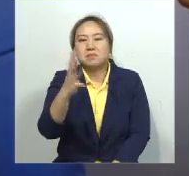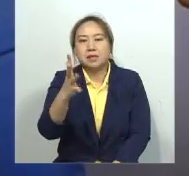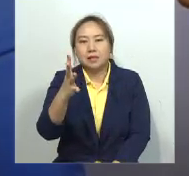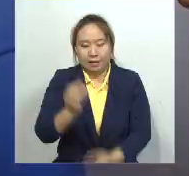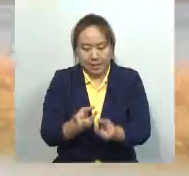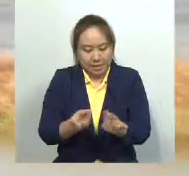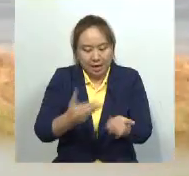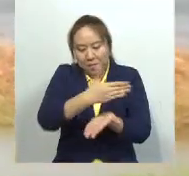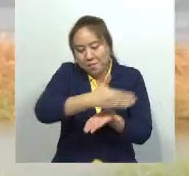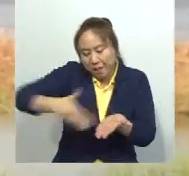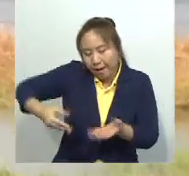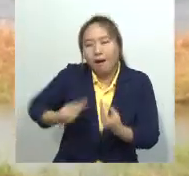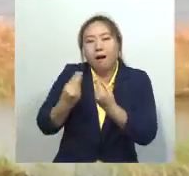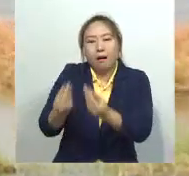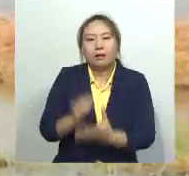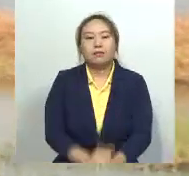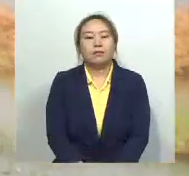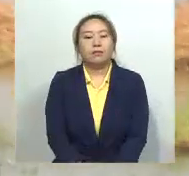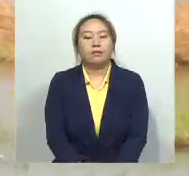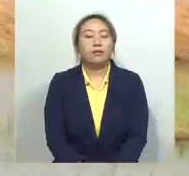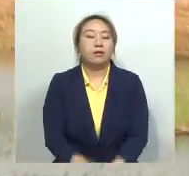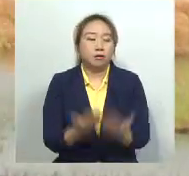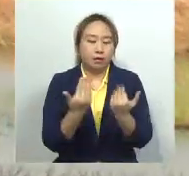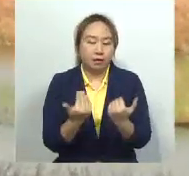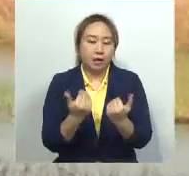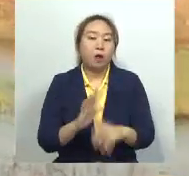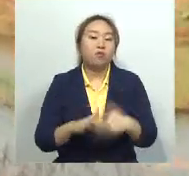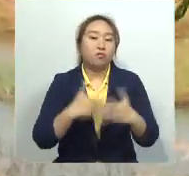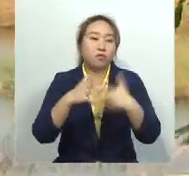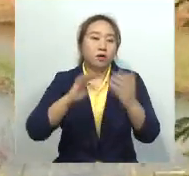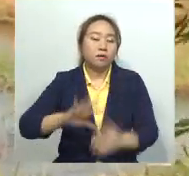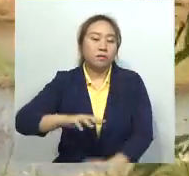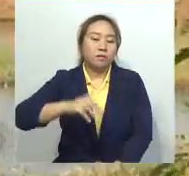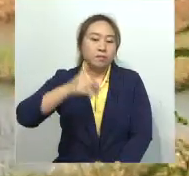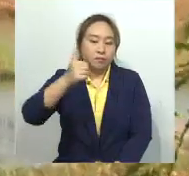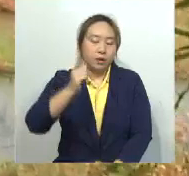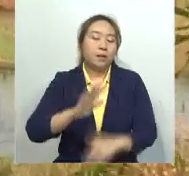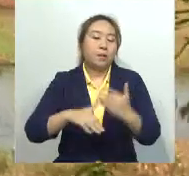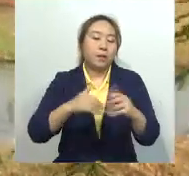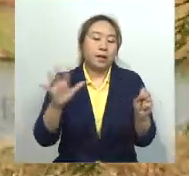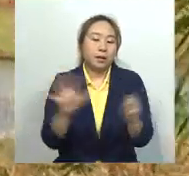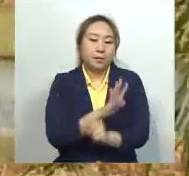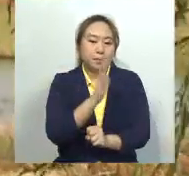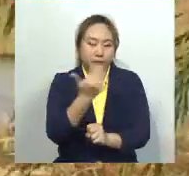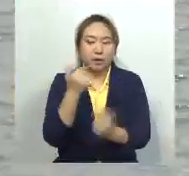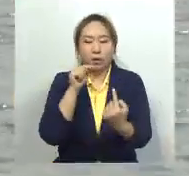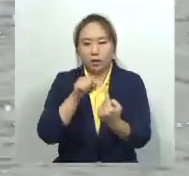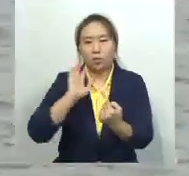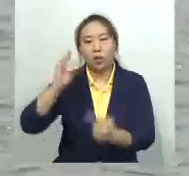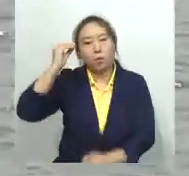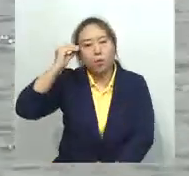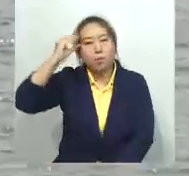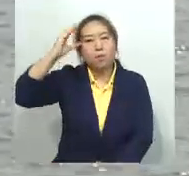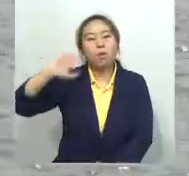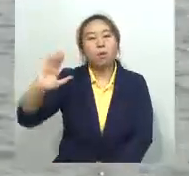ที่ดินให้เลย การฟื้นฟูและพัฒนาอ่างพวงให้เกิดศักยภาพอย่างเต็มที่เป็นการน้อมนำหลักศาสตร์พระรา